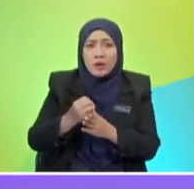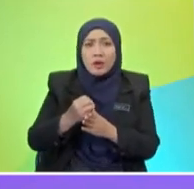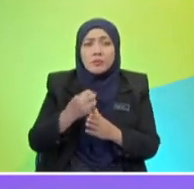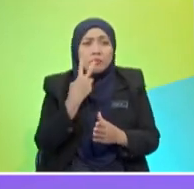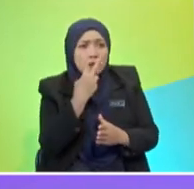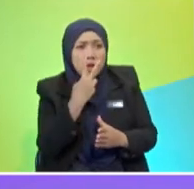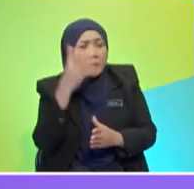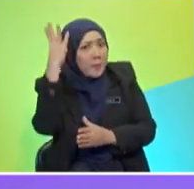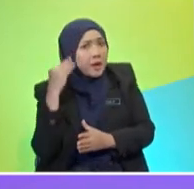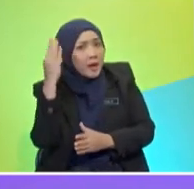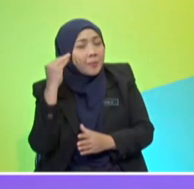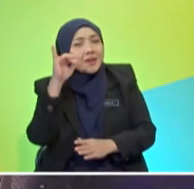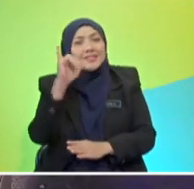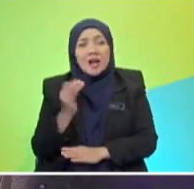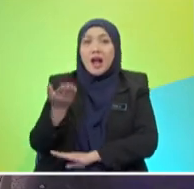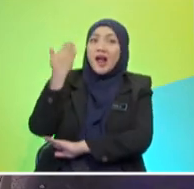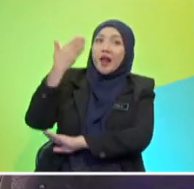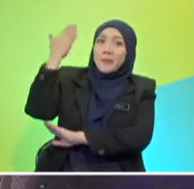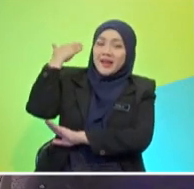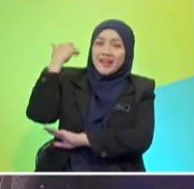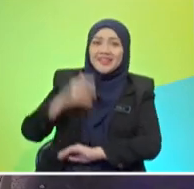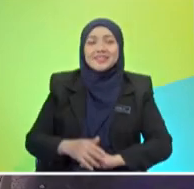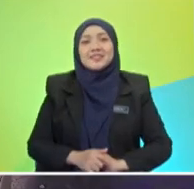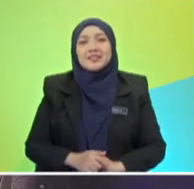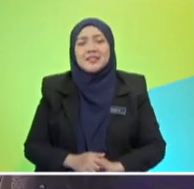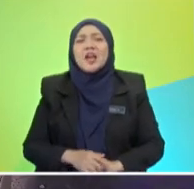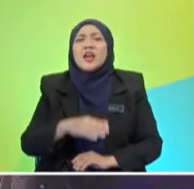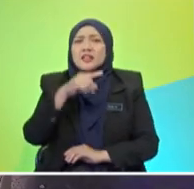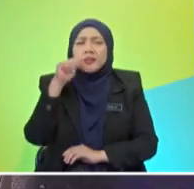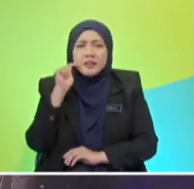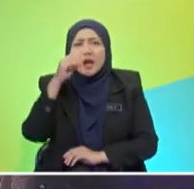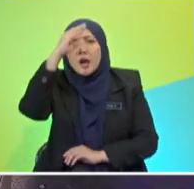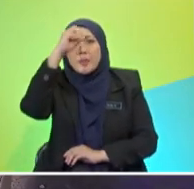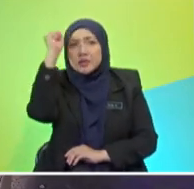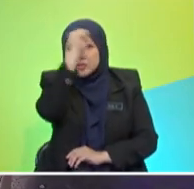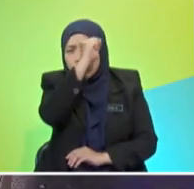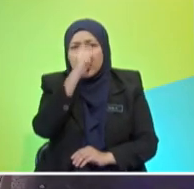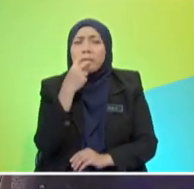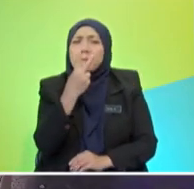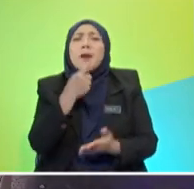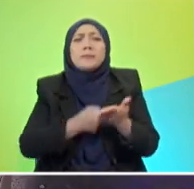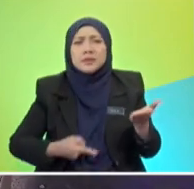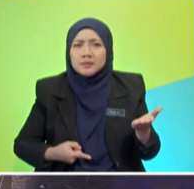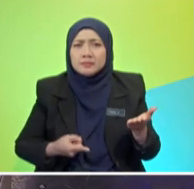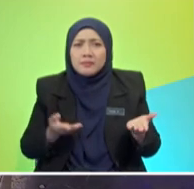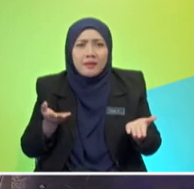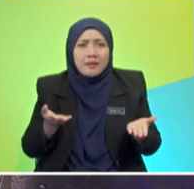berdasarkan pengalaman yang lalu. Sean. Ya, cikgu. Tadi Sean nampak apa tadi? Saya nampak ada